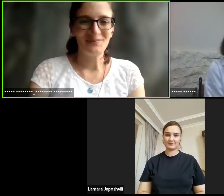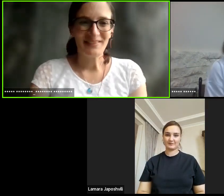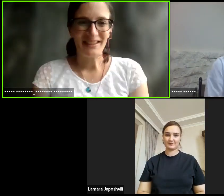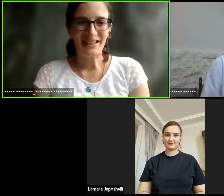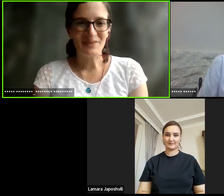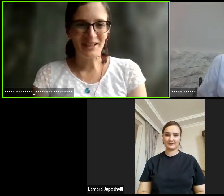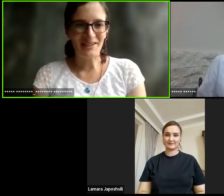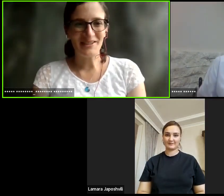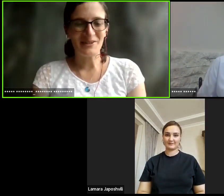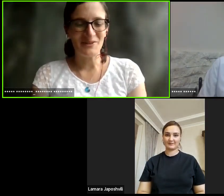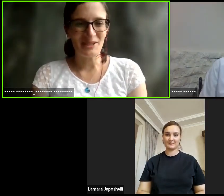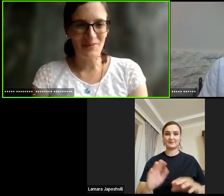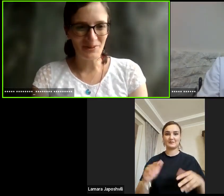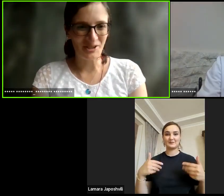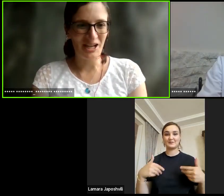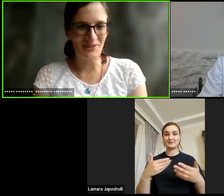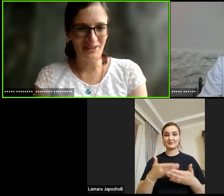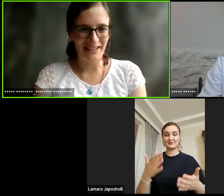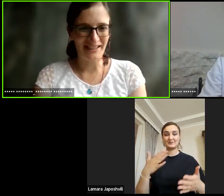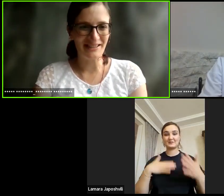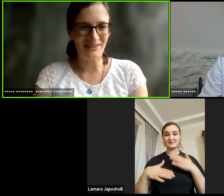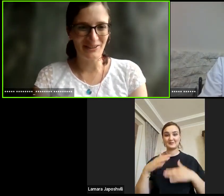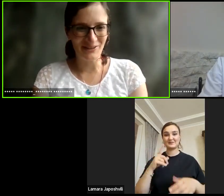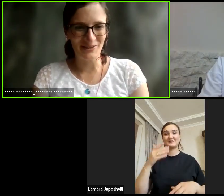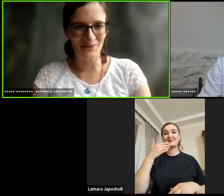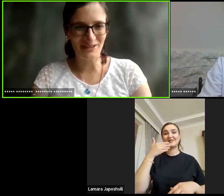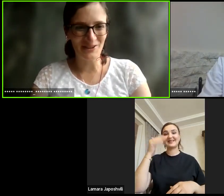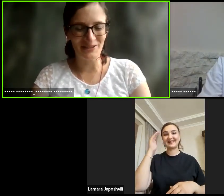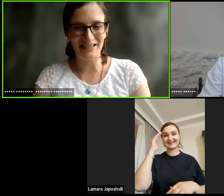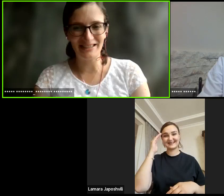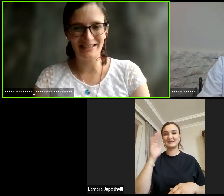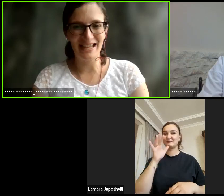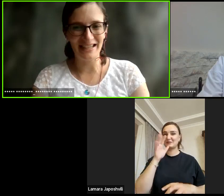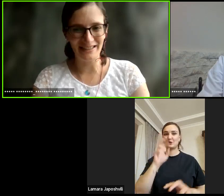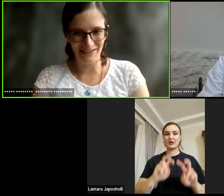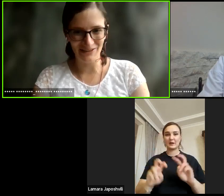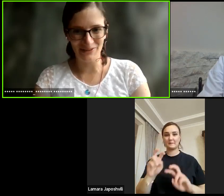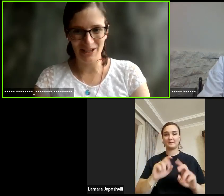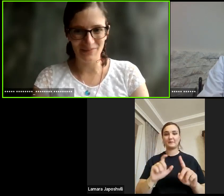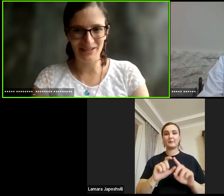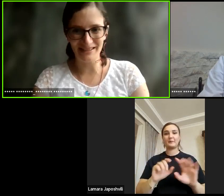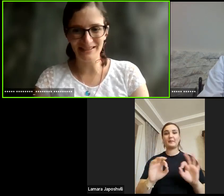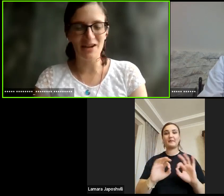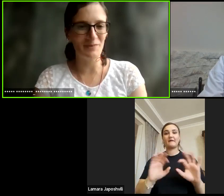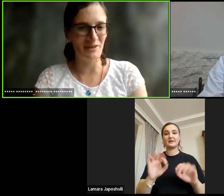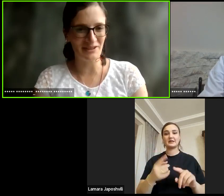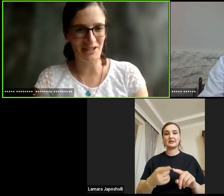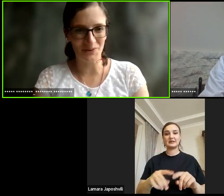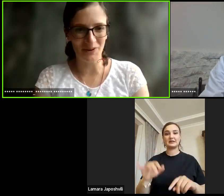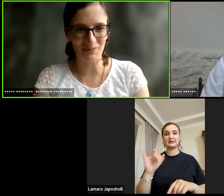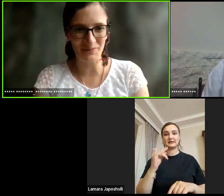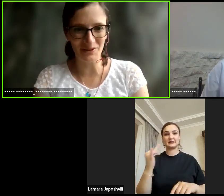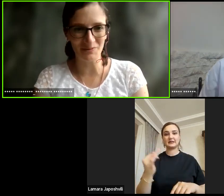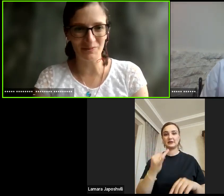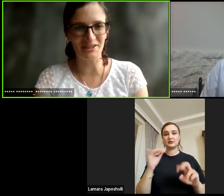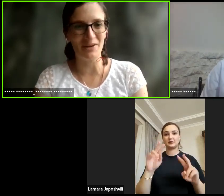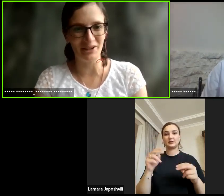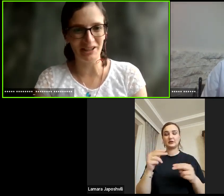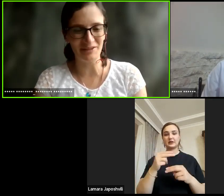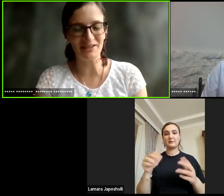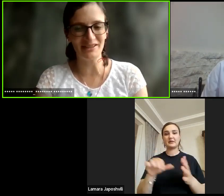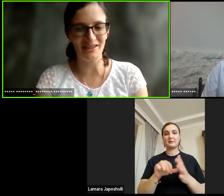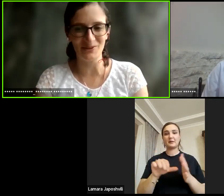მოგესალმებით. მიხარია რომ ზაფხულში გამოინახა ის დრო, რომ ვისაუბროთ ესეთ საინტერესო თემაზე, დამხმარე საშუალებებზე,